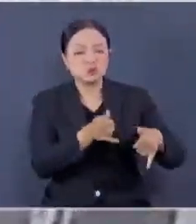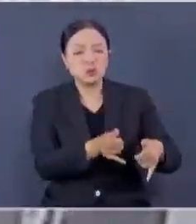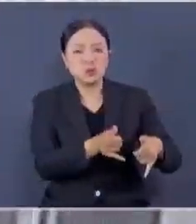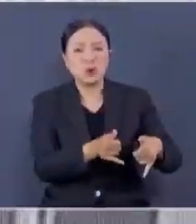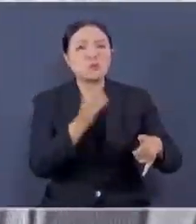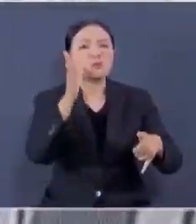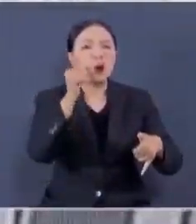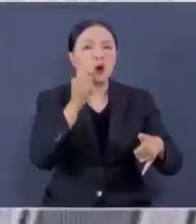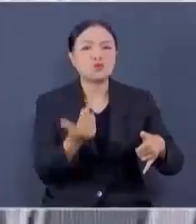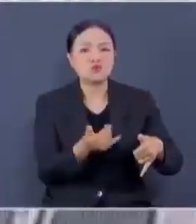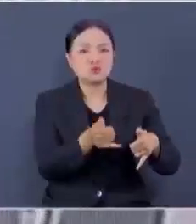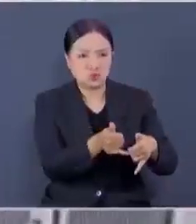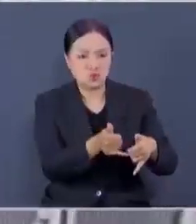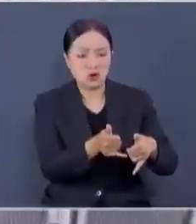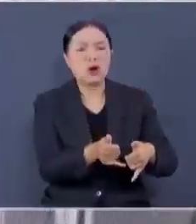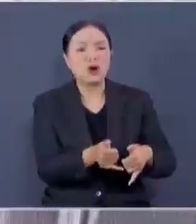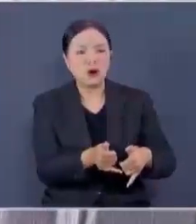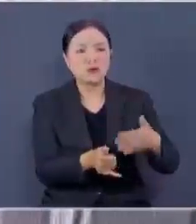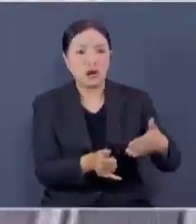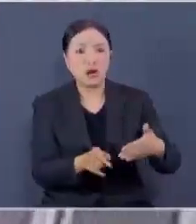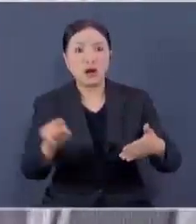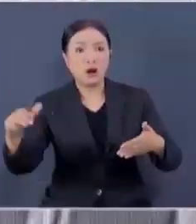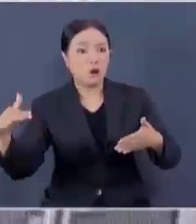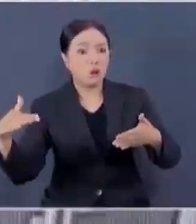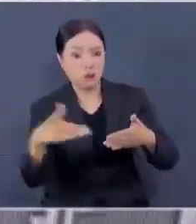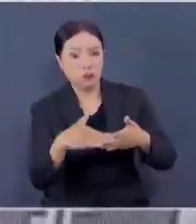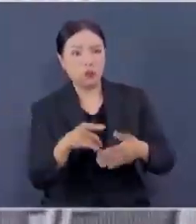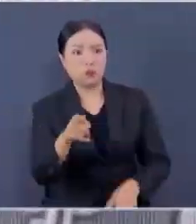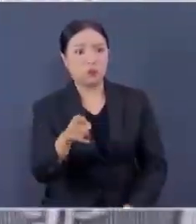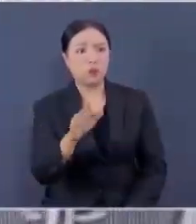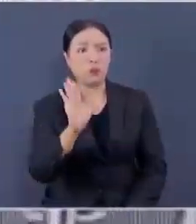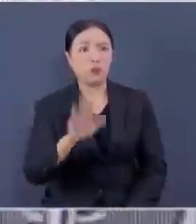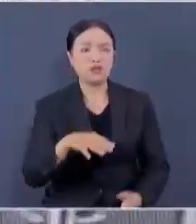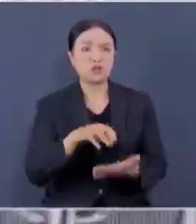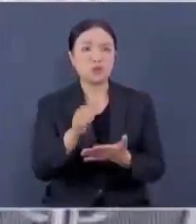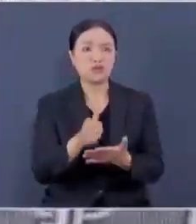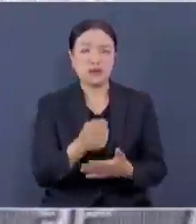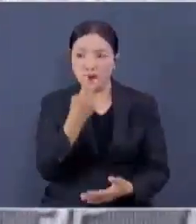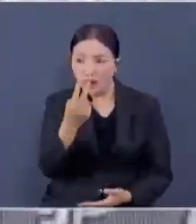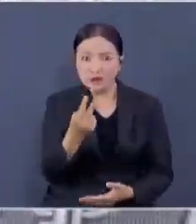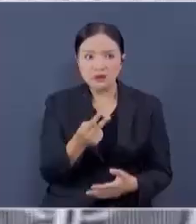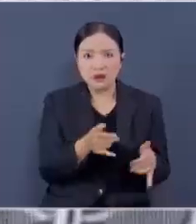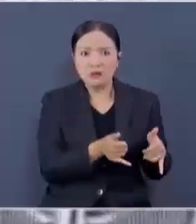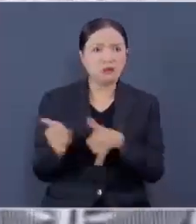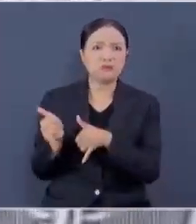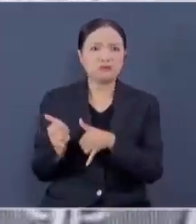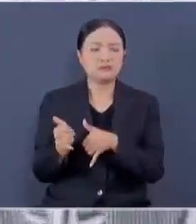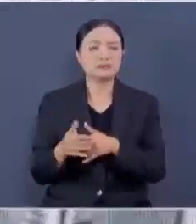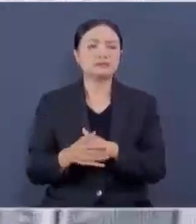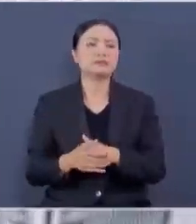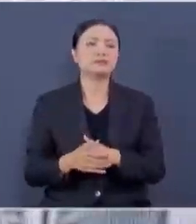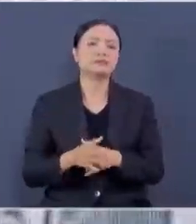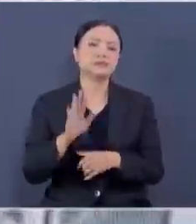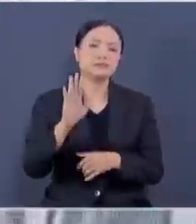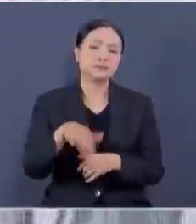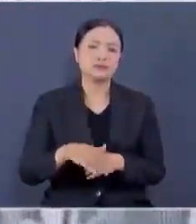กิดขึ้นเมื่อช่วงบ่ายวันนี้ที่ถนนศรีพระยาเขตบางรักกรุงเทพครับและรถเมย์สาย46เนี่ยมันวิ่งมาด้วยความเร็วเลยแล้วเสียหลักปีนขอบทางเท้า